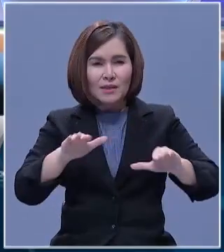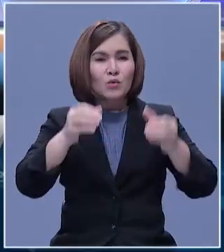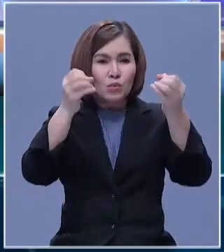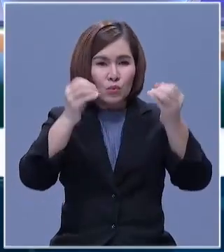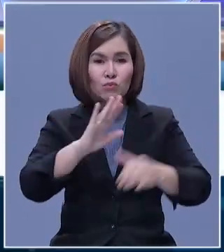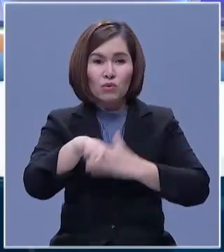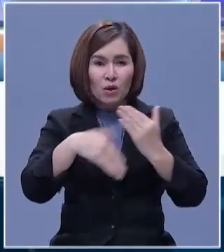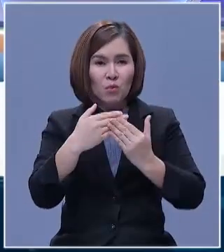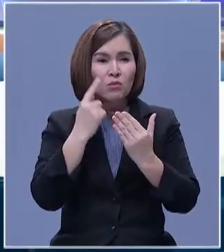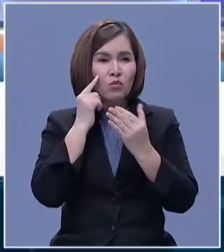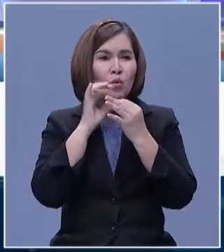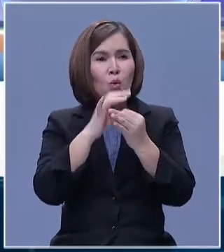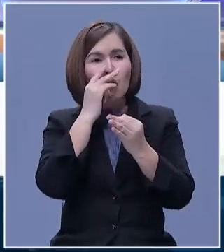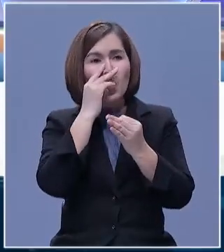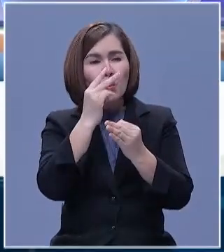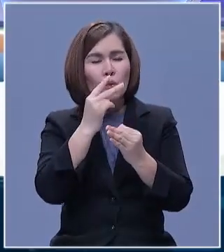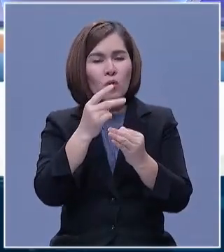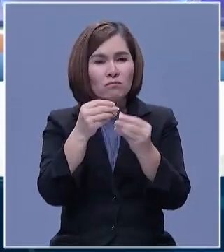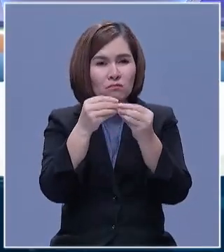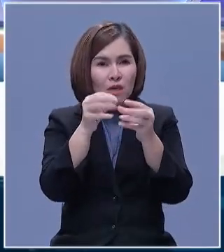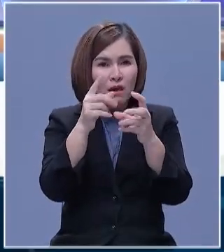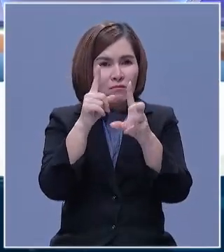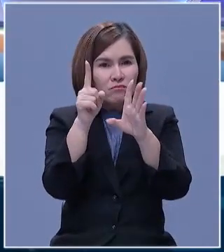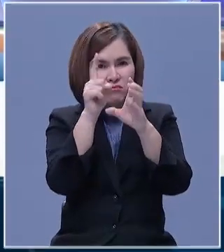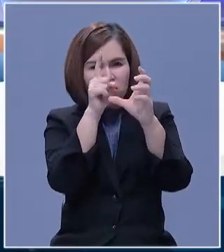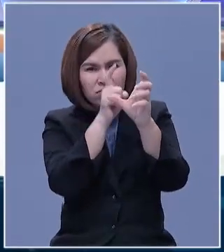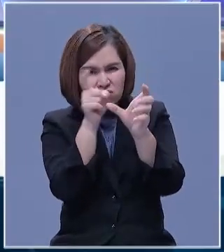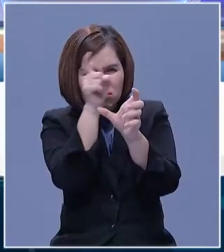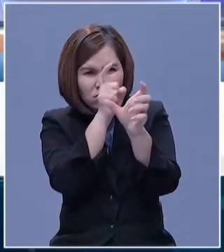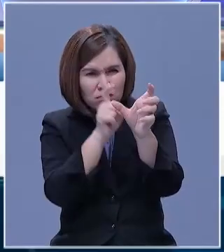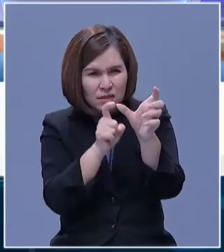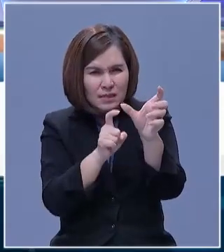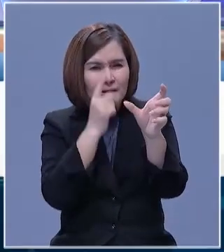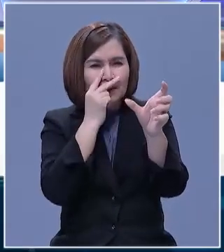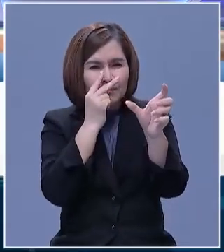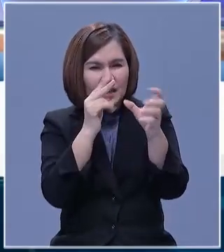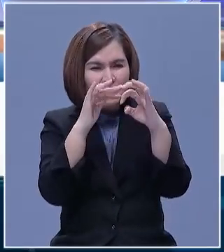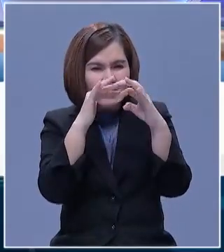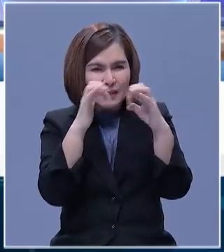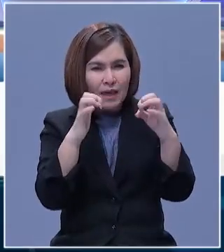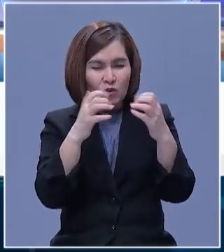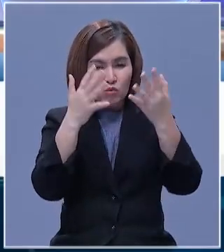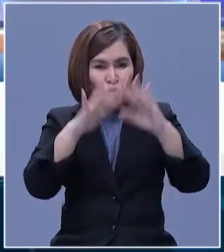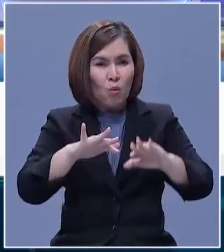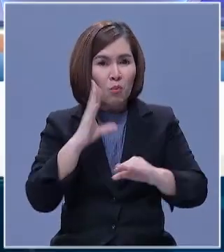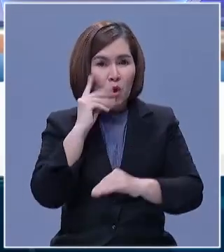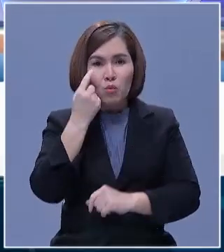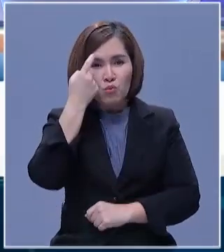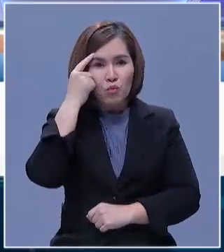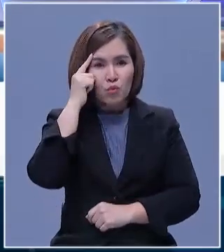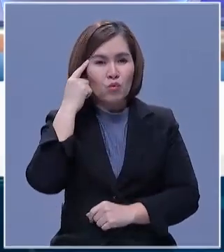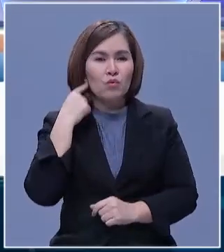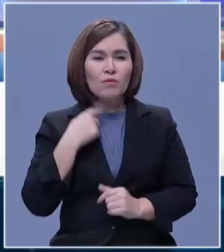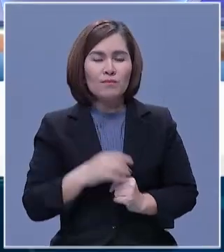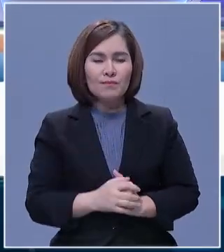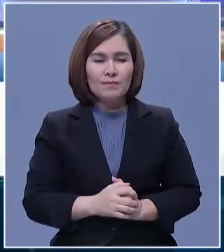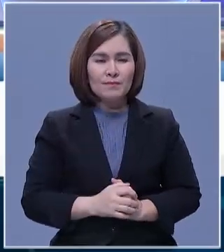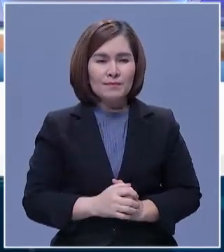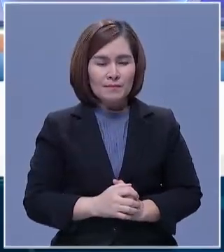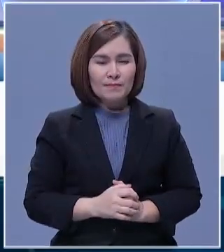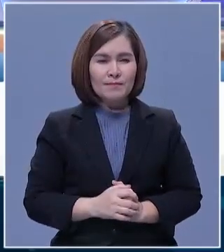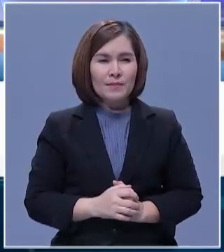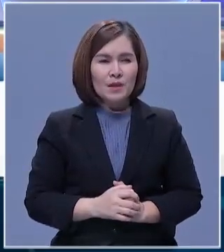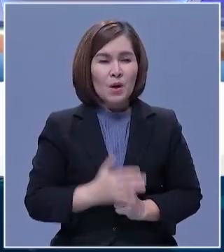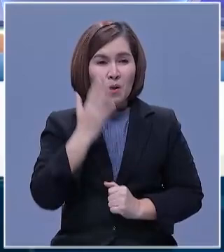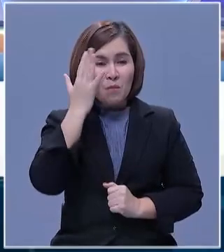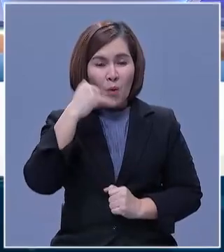นี่ๆๆลักษณะมันเป็นแบบนี้เลยนี่เสามันร้าวแบบเนี้ยมันจะซุดลงมาเมื่อไหร่ก็ไม่รู ้แล้วมันคือคานรับน้ำหนักของตัว